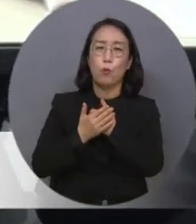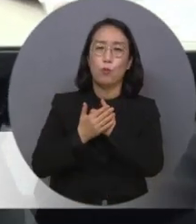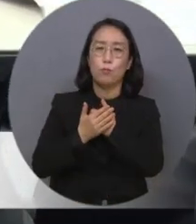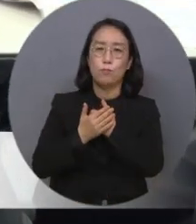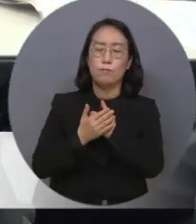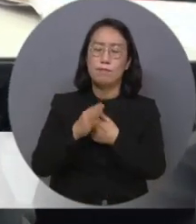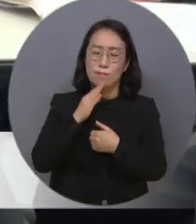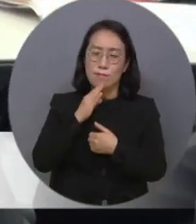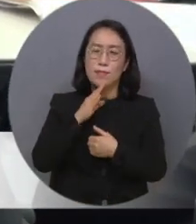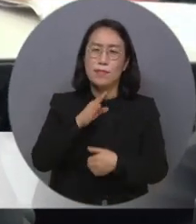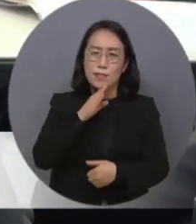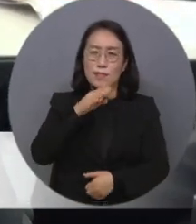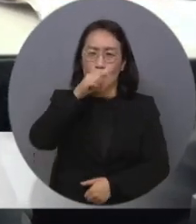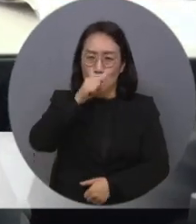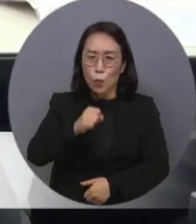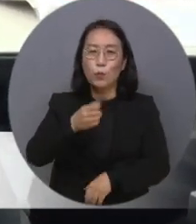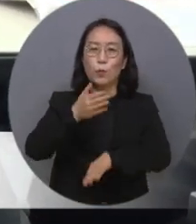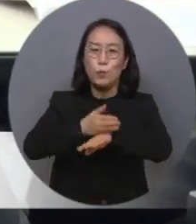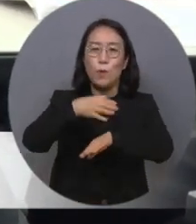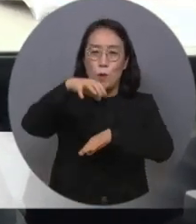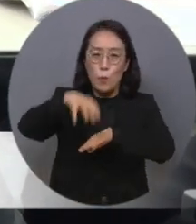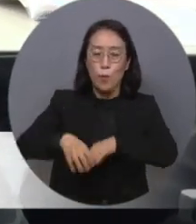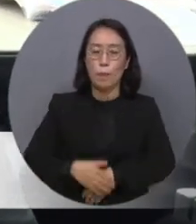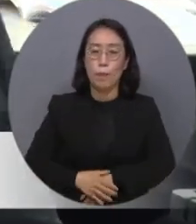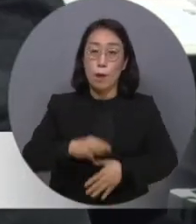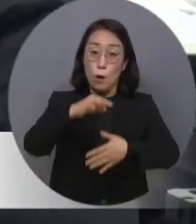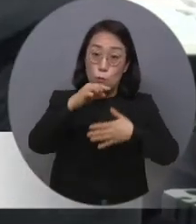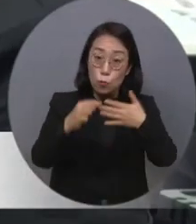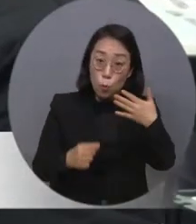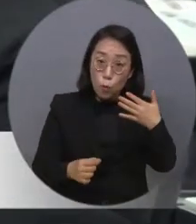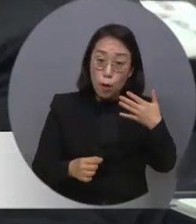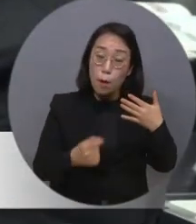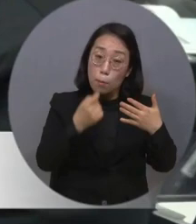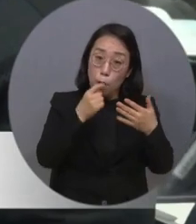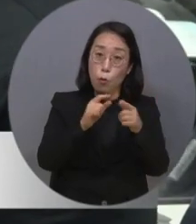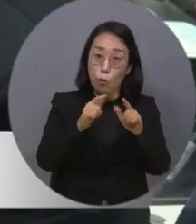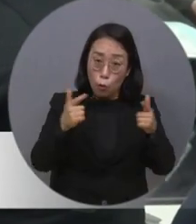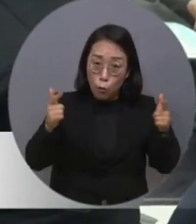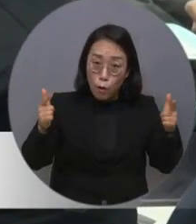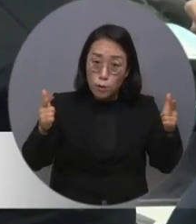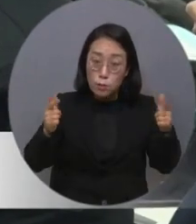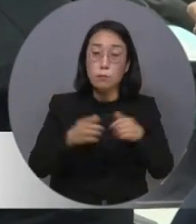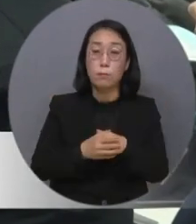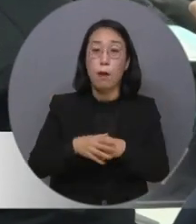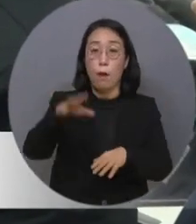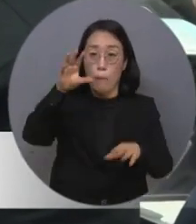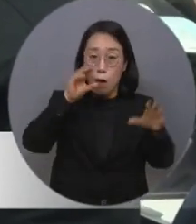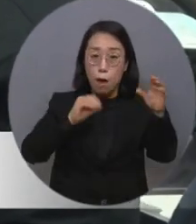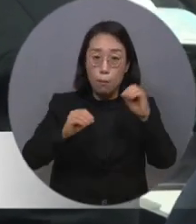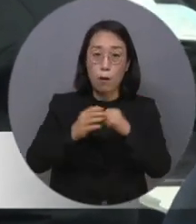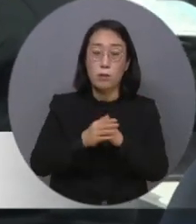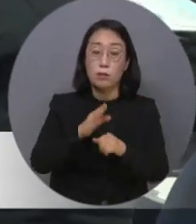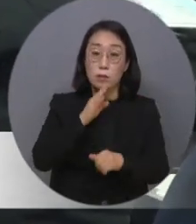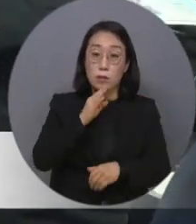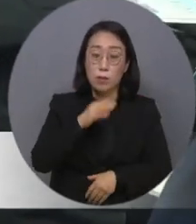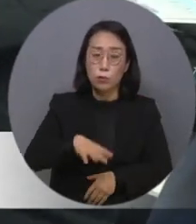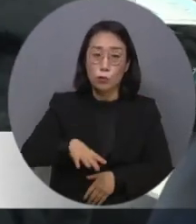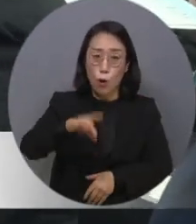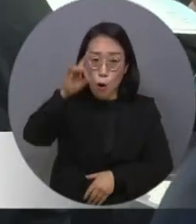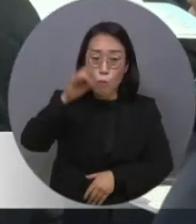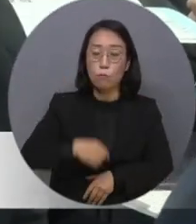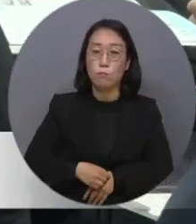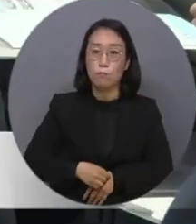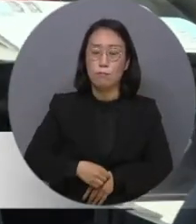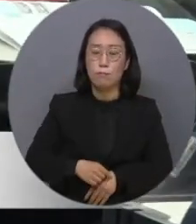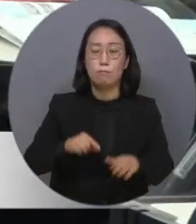너무너무 고마운 곳이고 프로그램을 통해서 여러 가지 배우고 진짜 제가